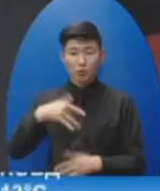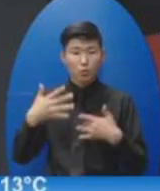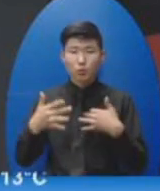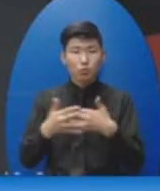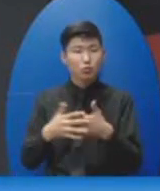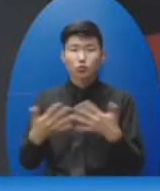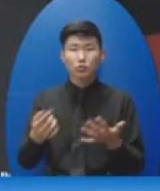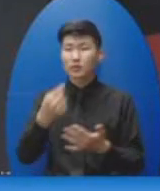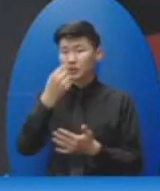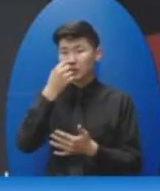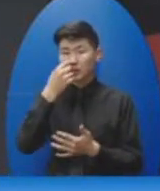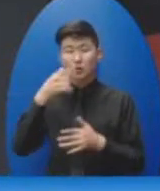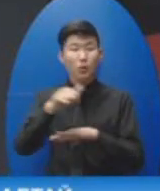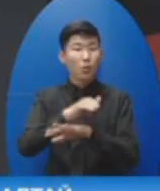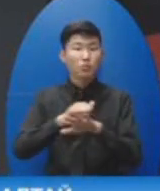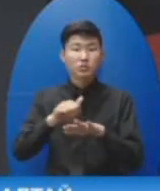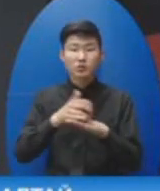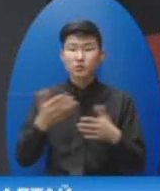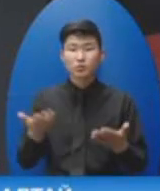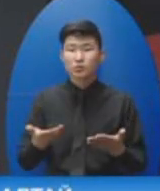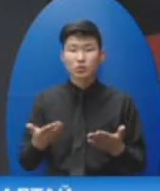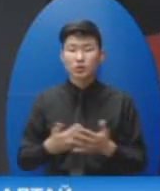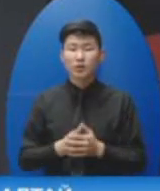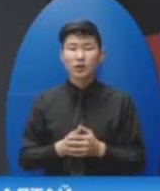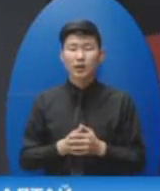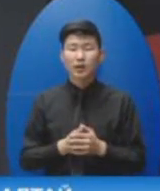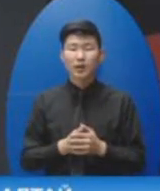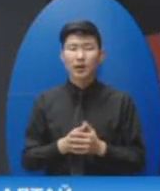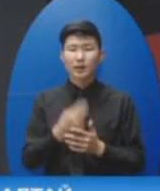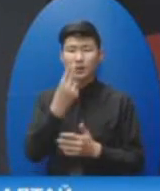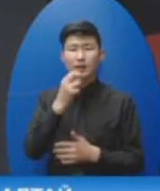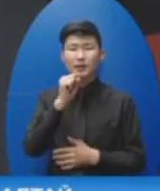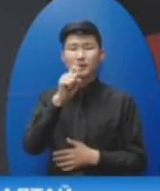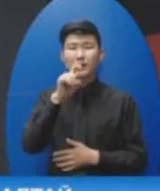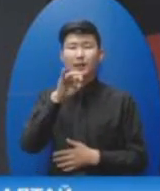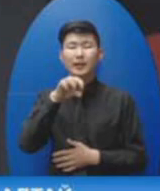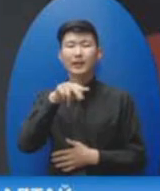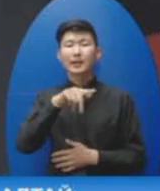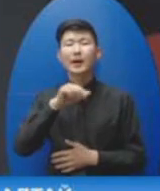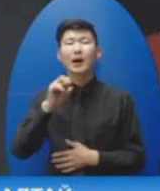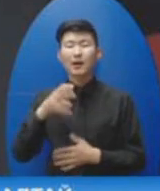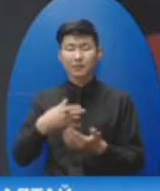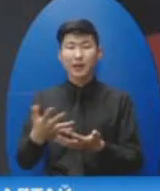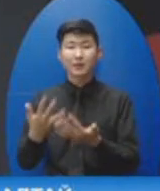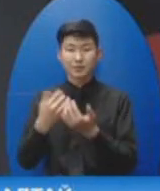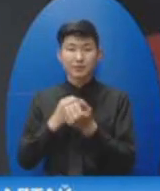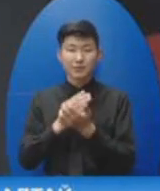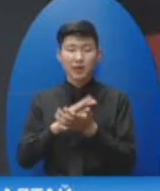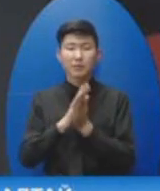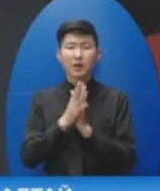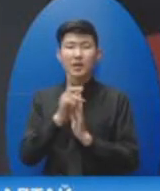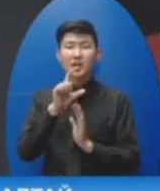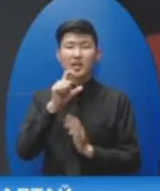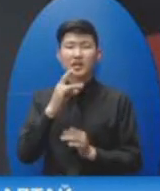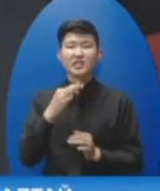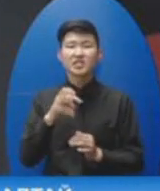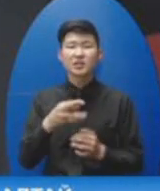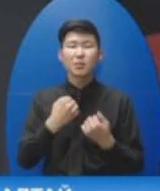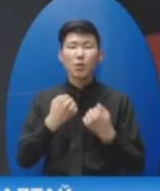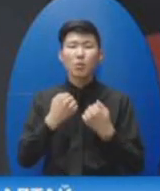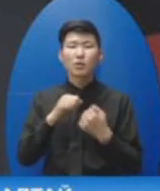хятад ард улсаас одоо цахилгаан импортлоод аваа сууж байгаа шүү дээ. Тэгэхээр энэ эрчим хүчний асуудлыг шийдэх хэрэгтэй байж